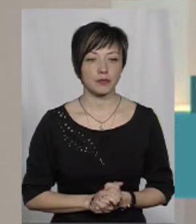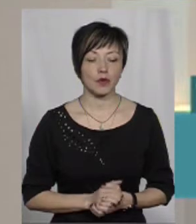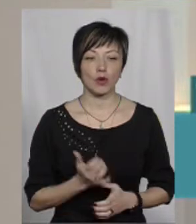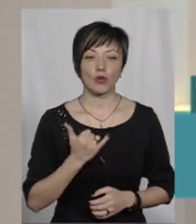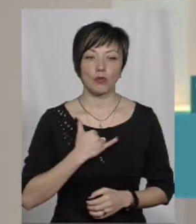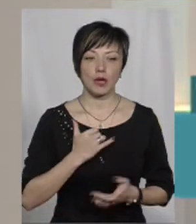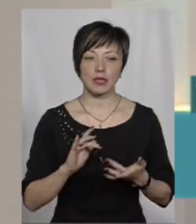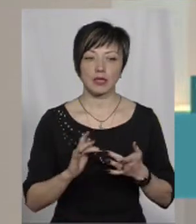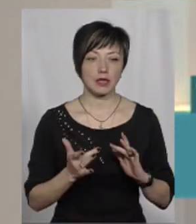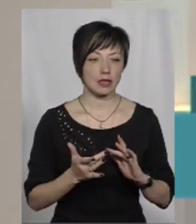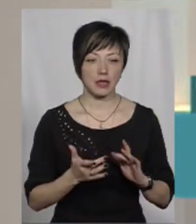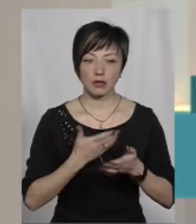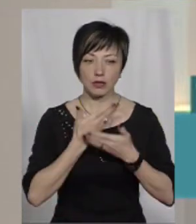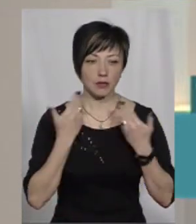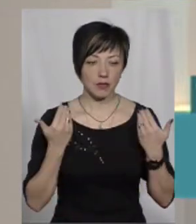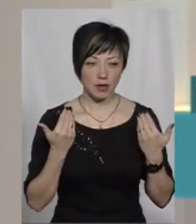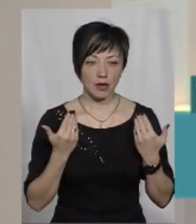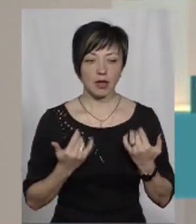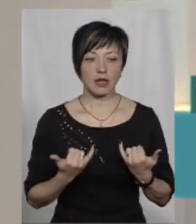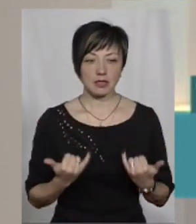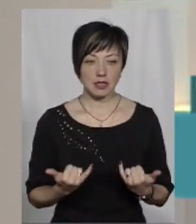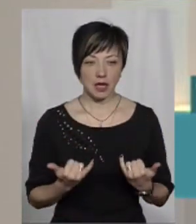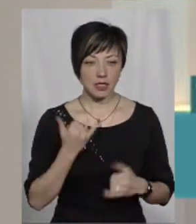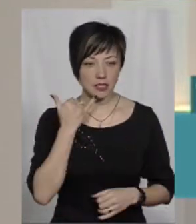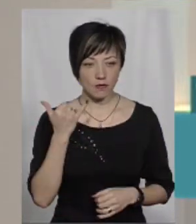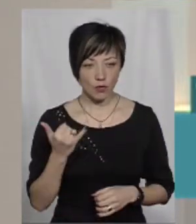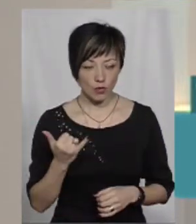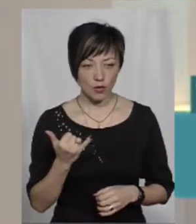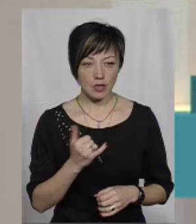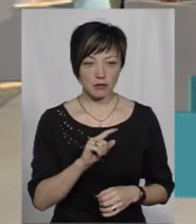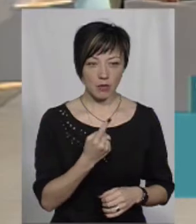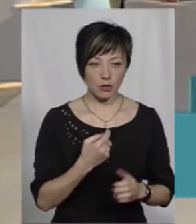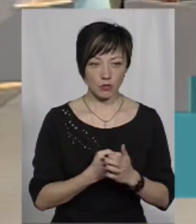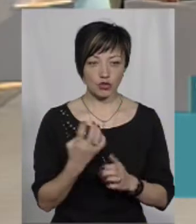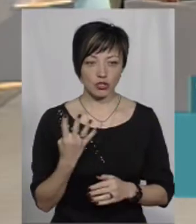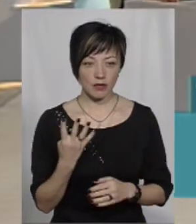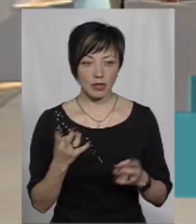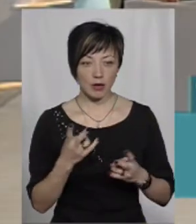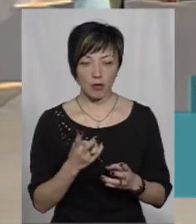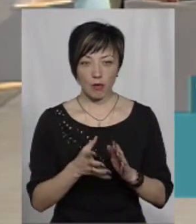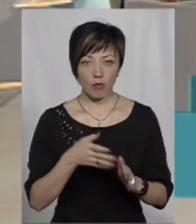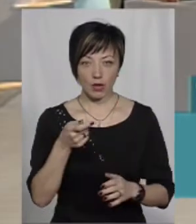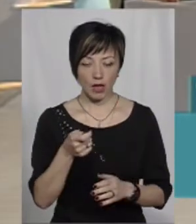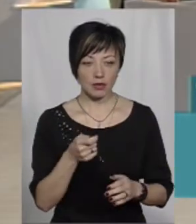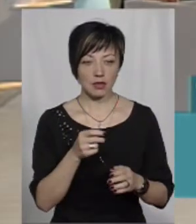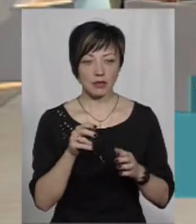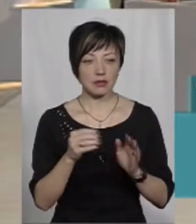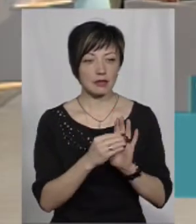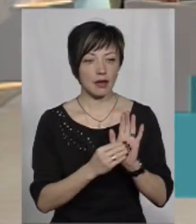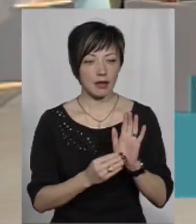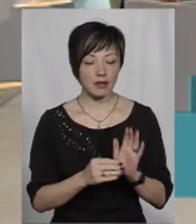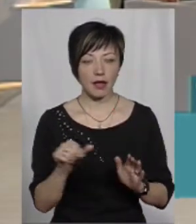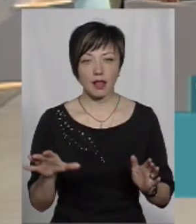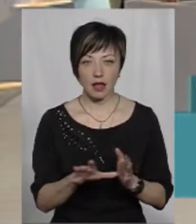Значить, в мене інтернету нічого немає. Значить, от я зараз дзвоню, з 1 по 4 треба було подати дані по електроенергії.